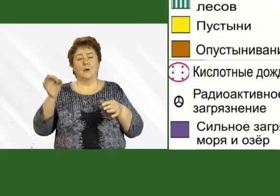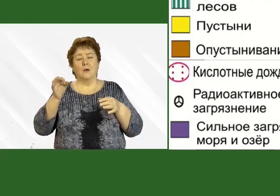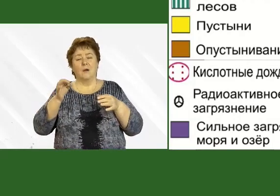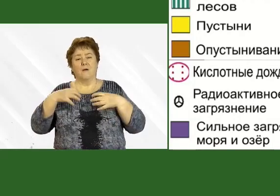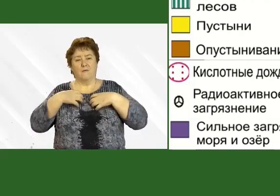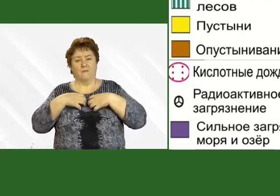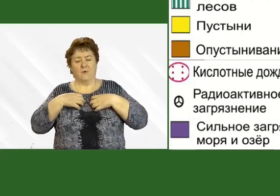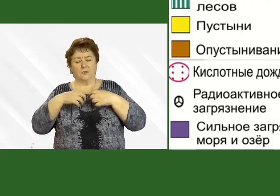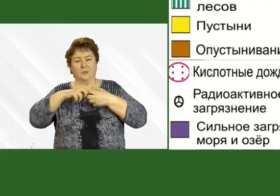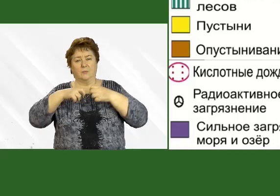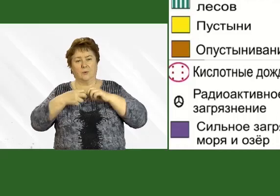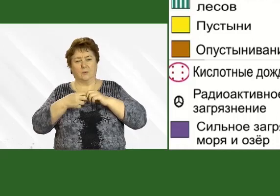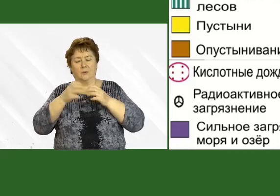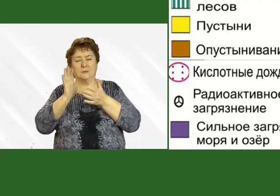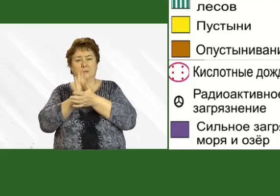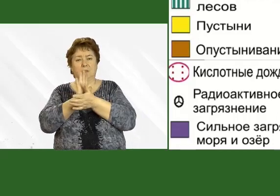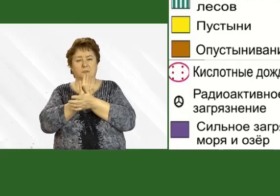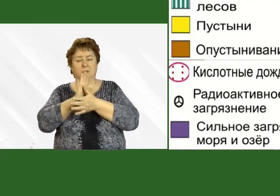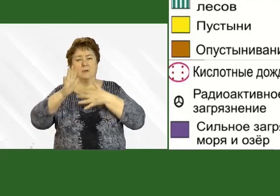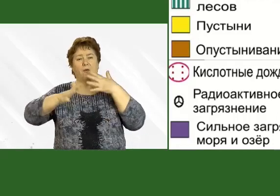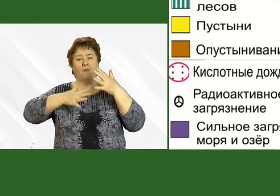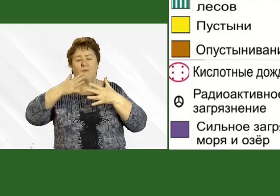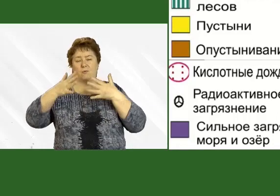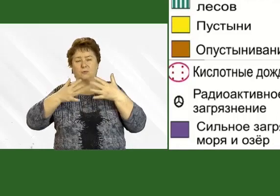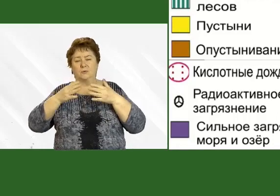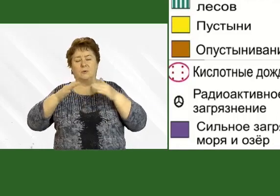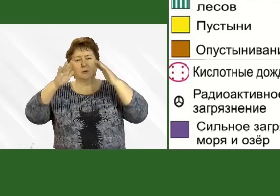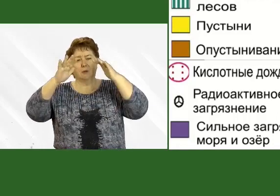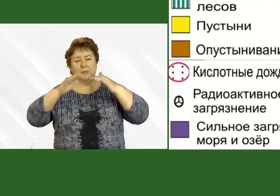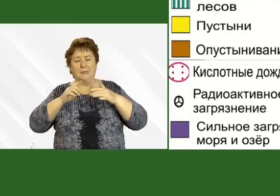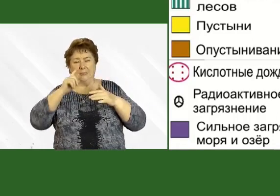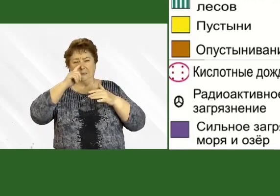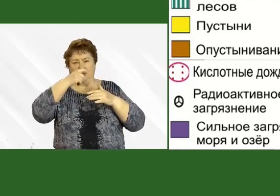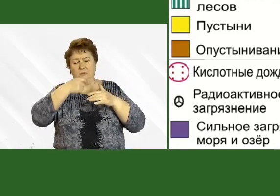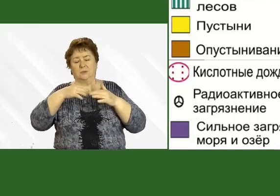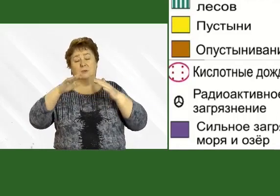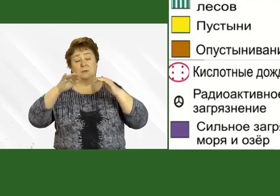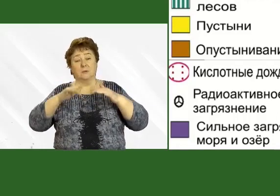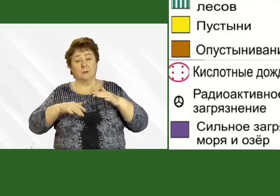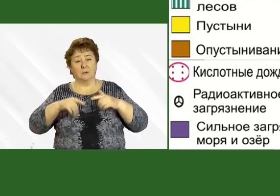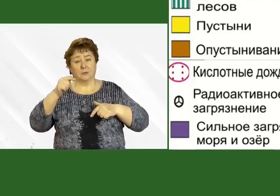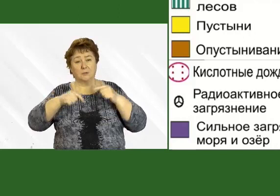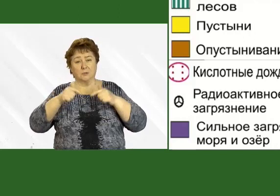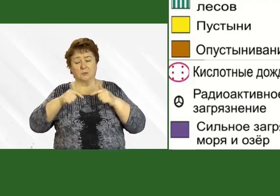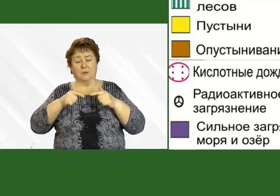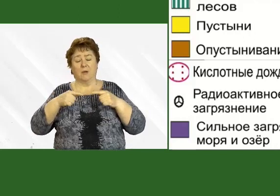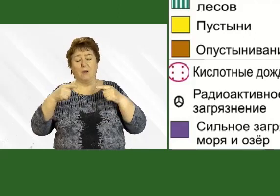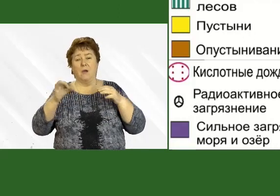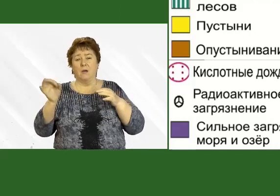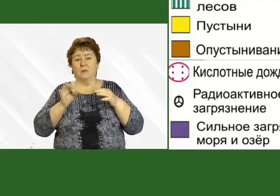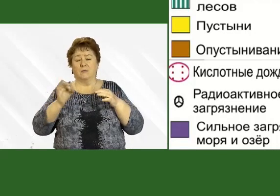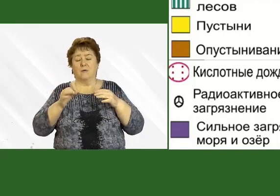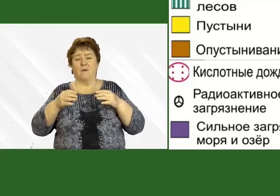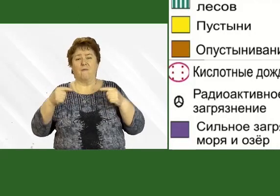стоит проблема загрязнения воздуха и выпадения кислотных дождей в районе великих американских